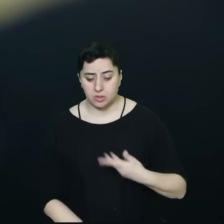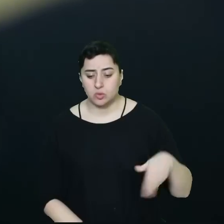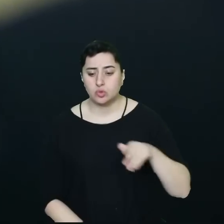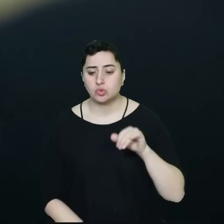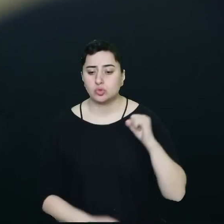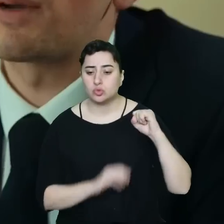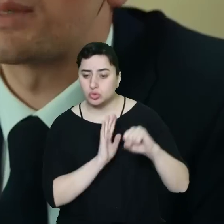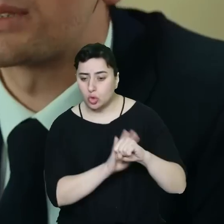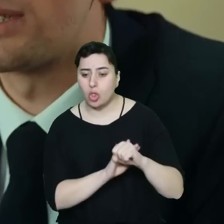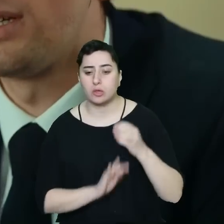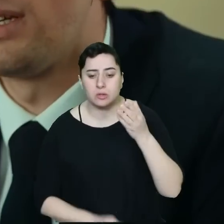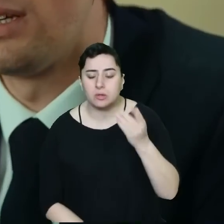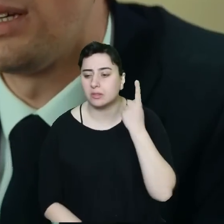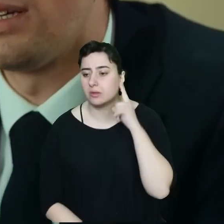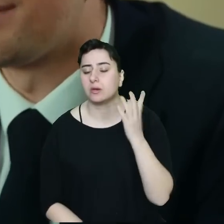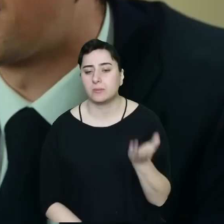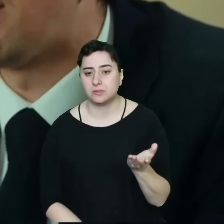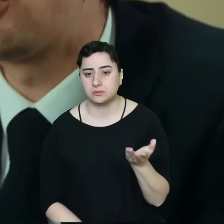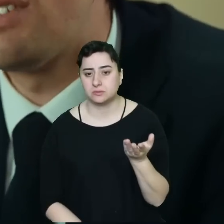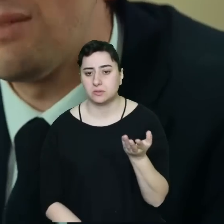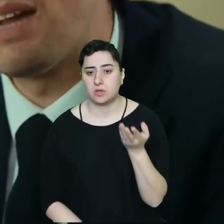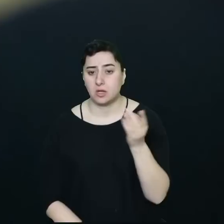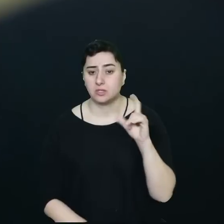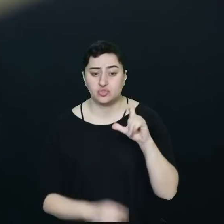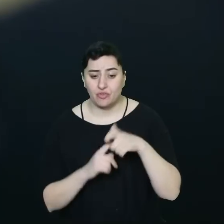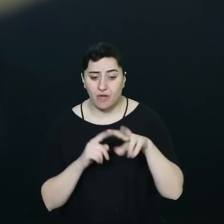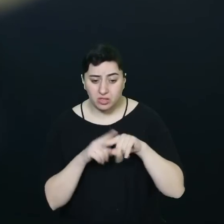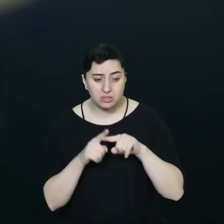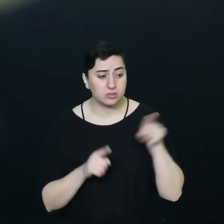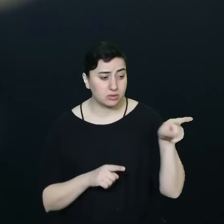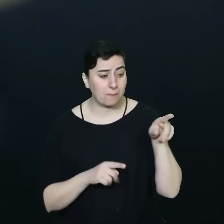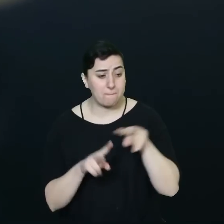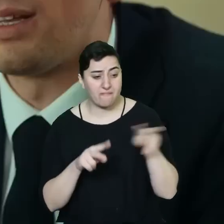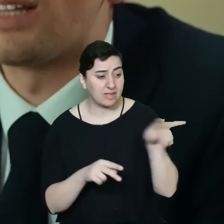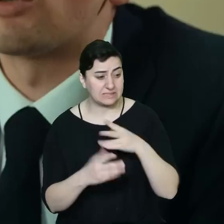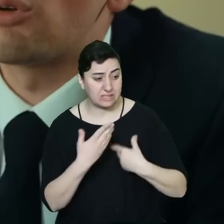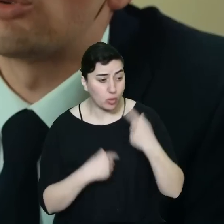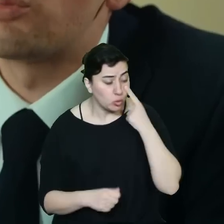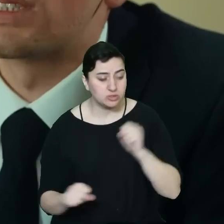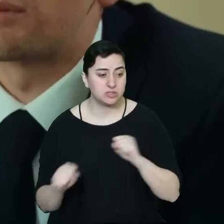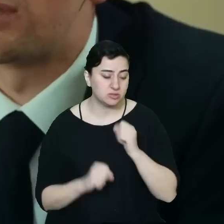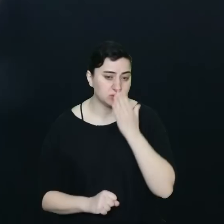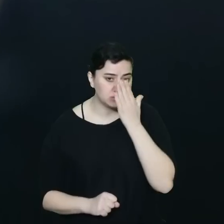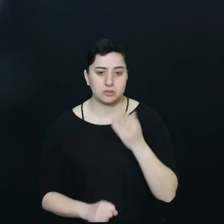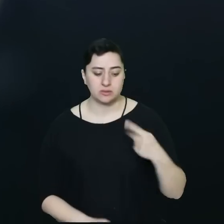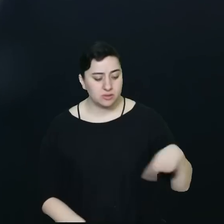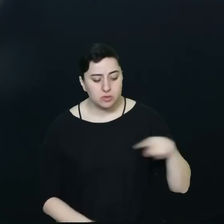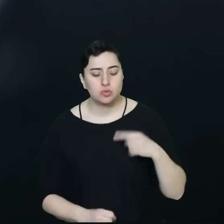dinlemez ki. Gitsek yüzümüze bakmaz. Hem o Cevat'a Merve'den dolayı da gıcık oluyor. Yani ona göre düşmanız